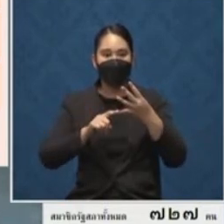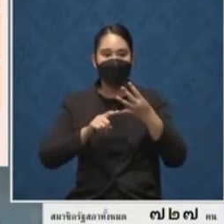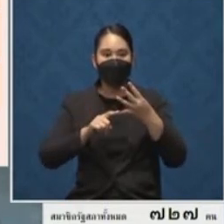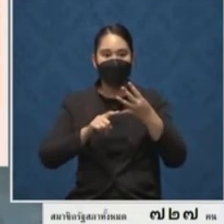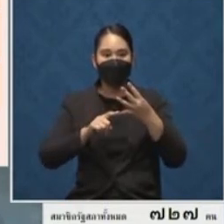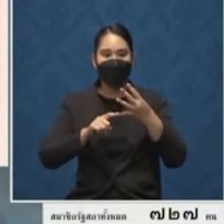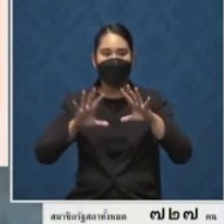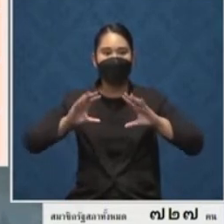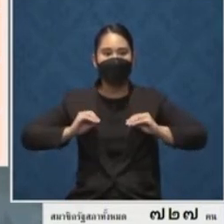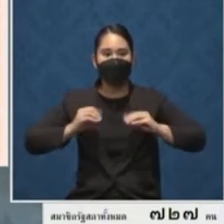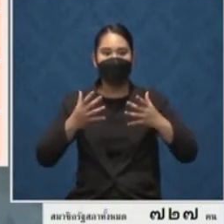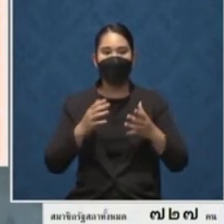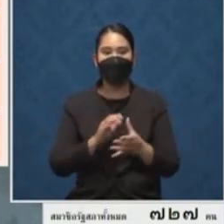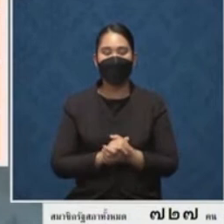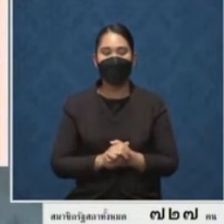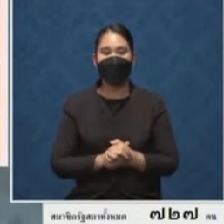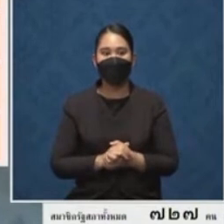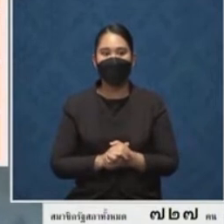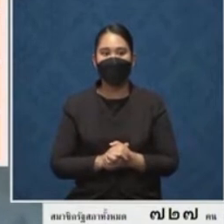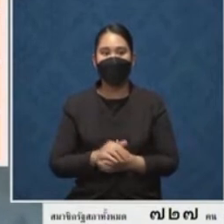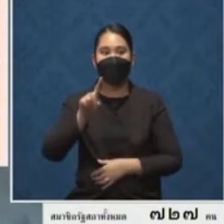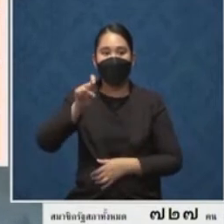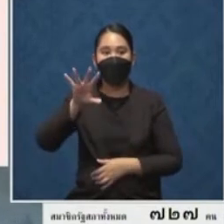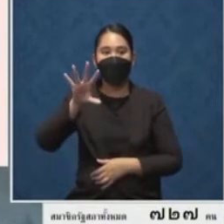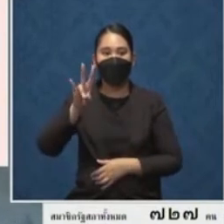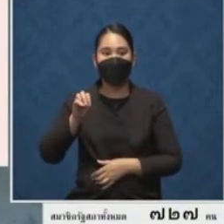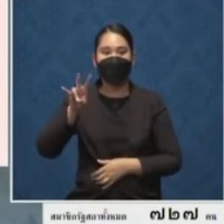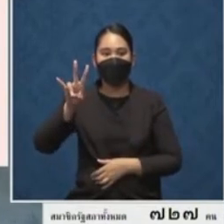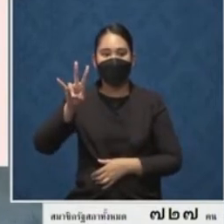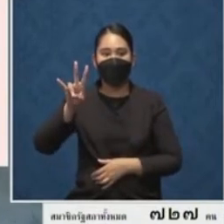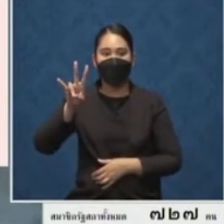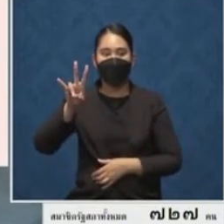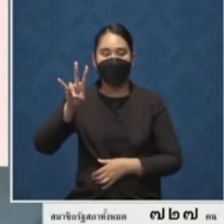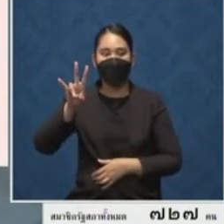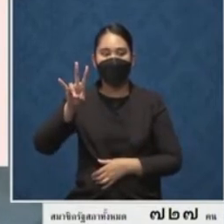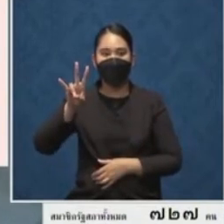ลักการ 177นายดำรงพิเดช เดี๋ยว